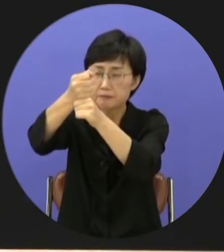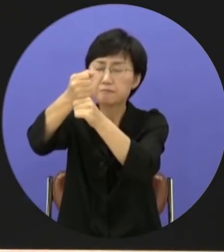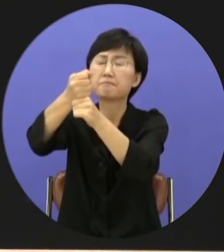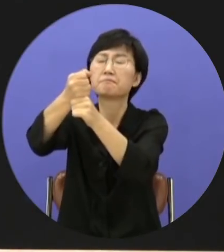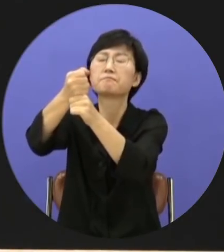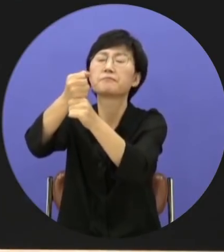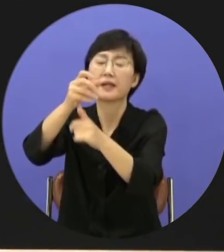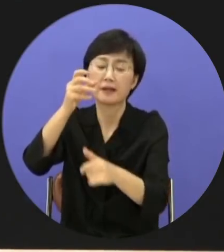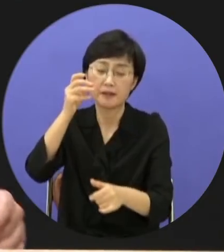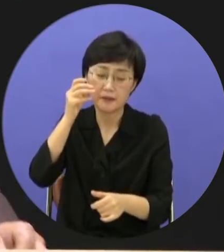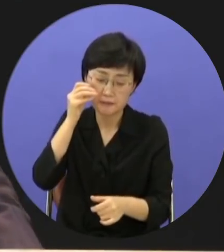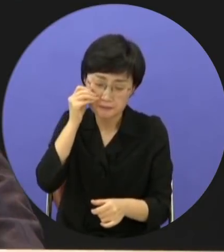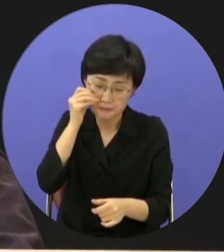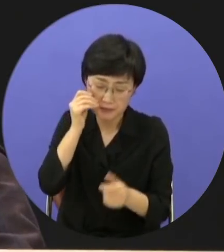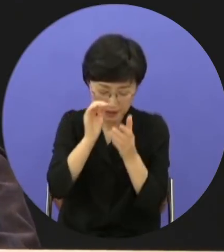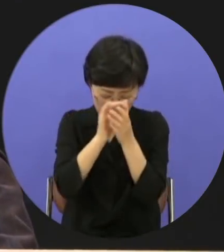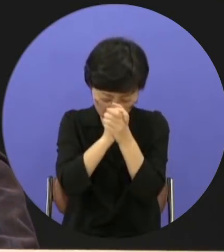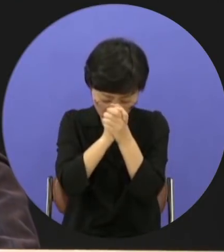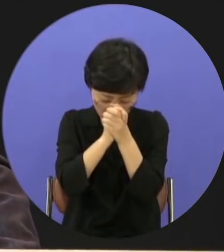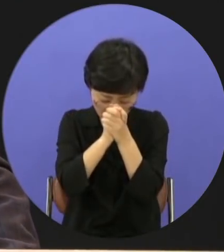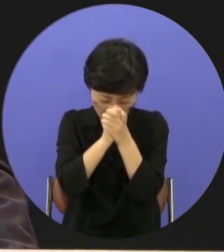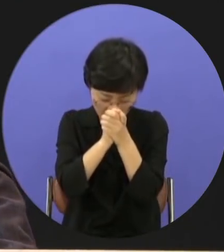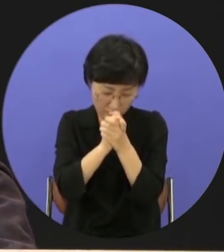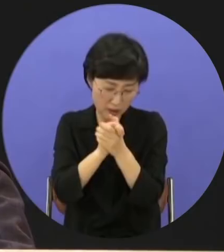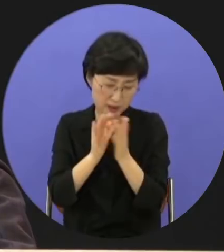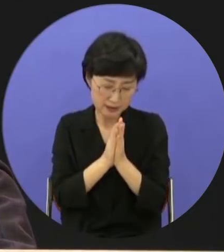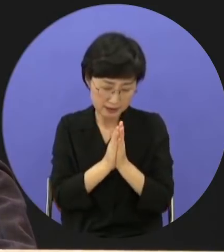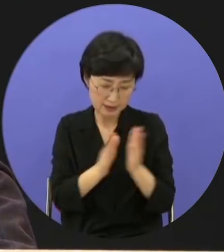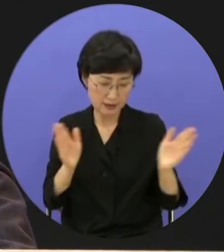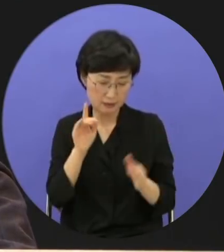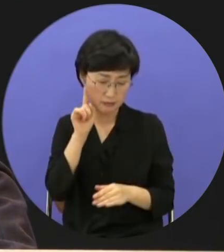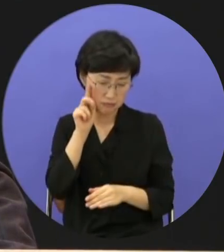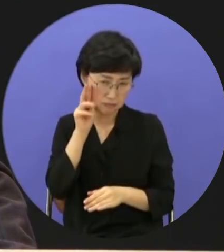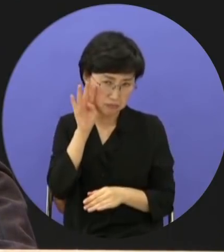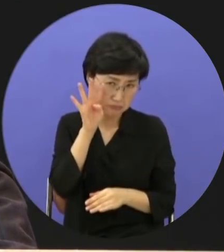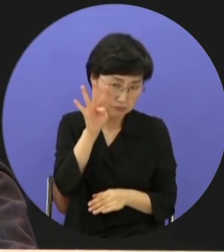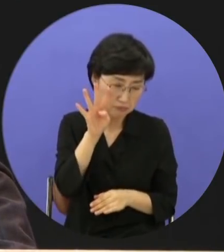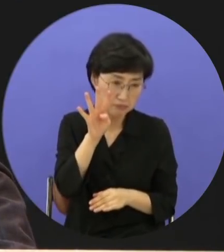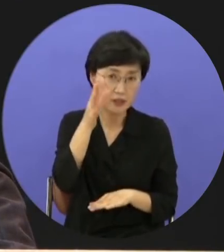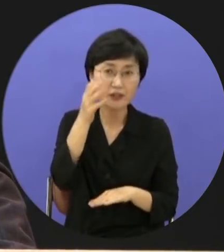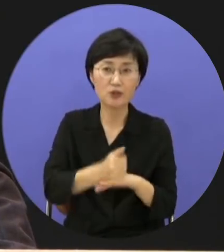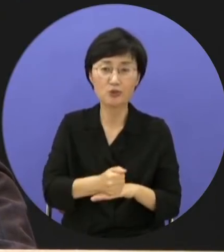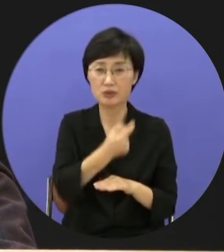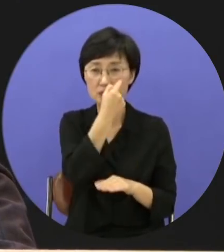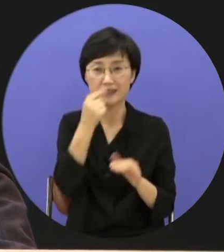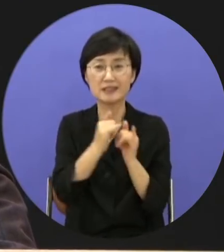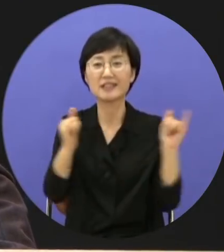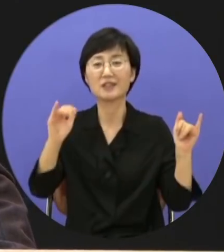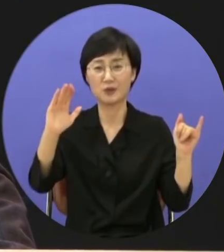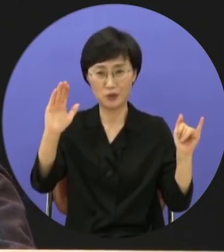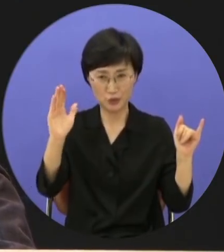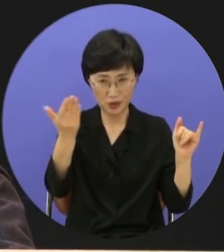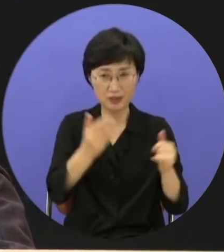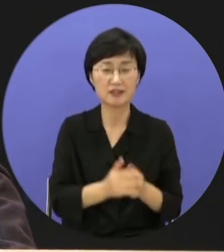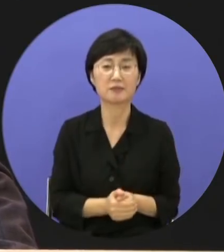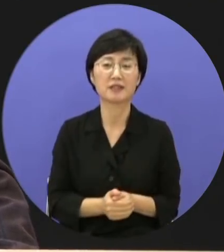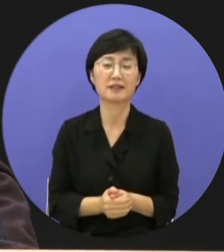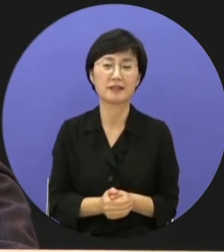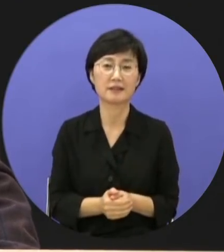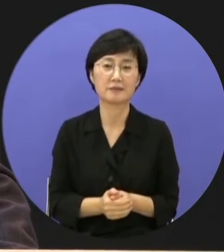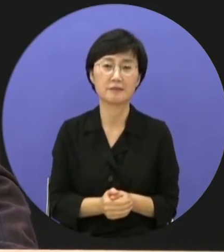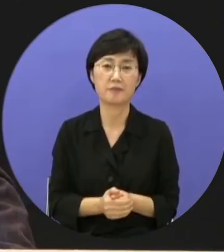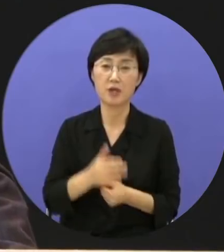겁니다. There's no need for us to receive outside help. Just begin this prayer. 증인입니다. I'm a witness of that. 성경은 하나님의